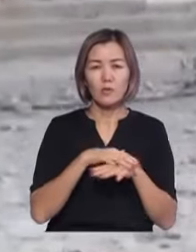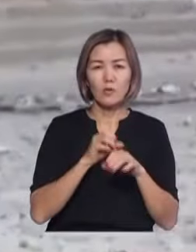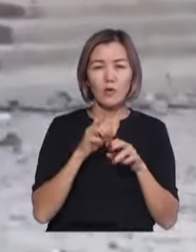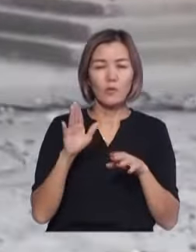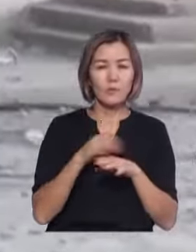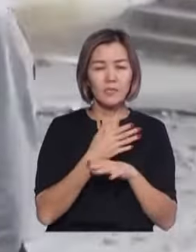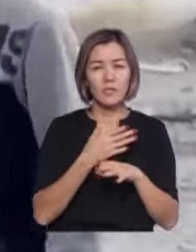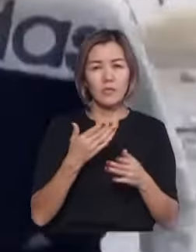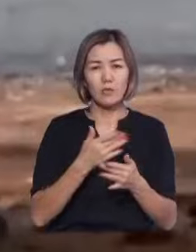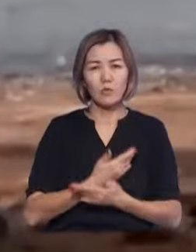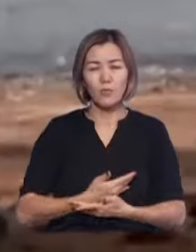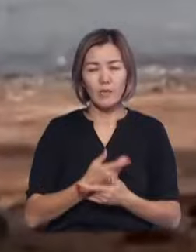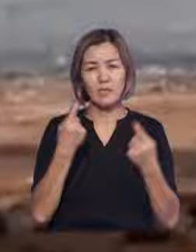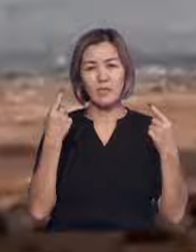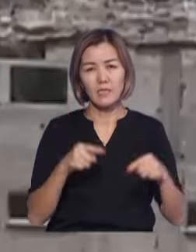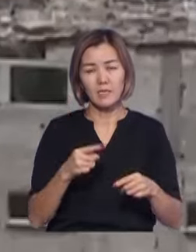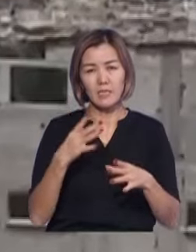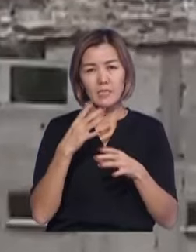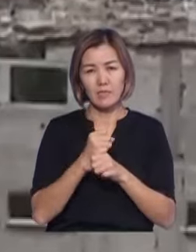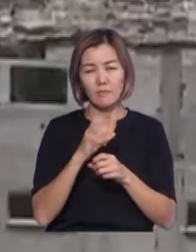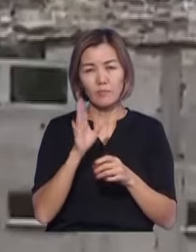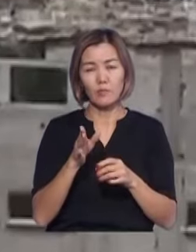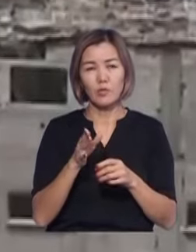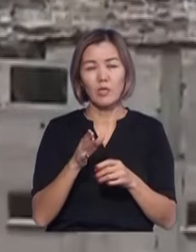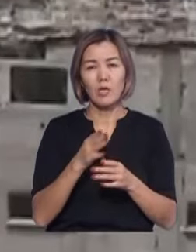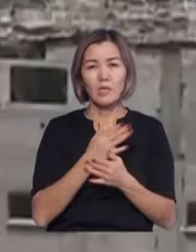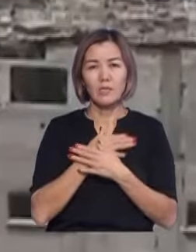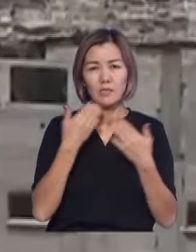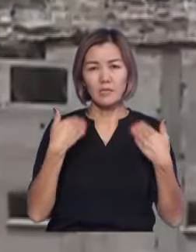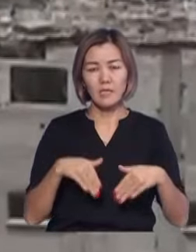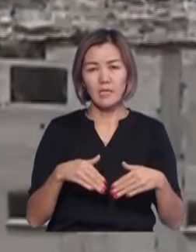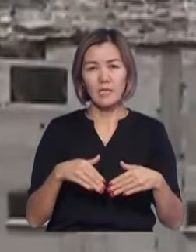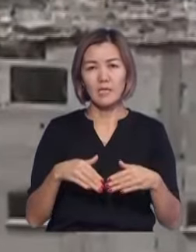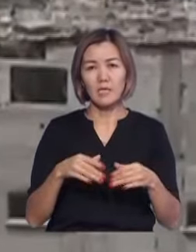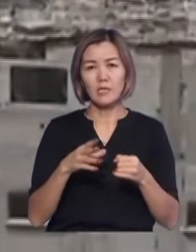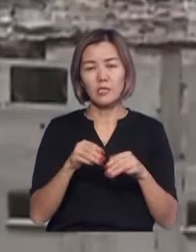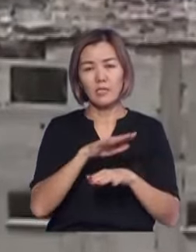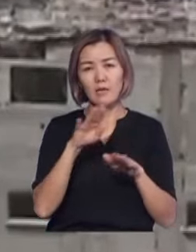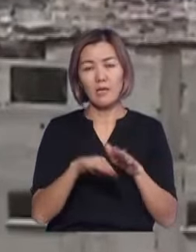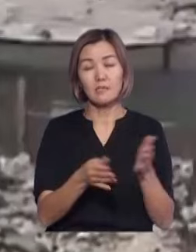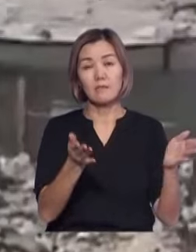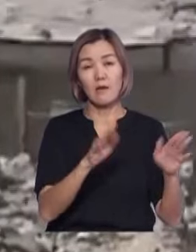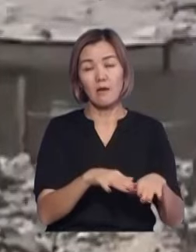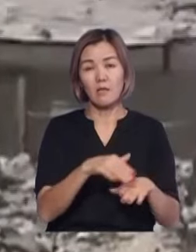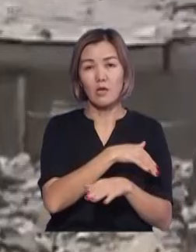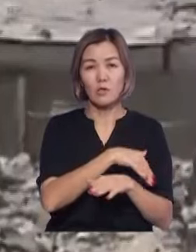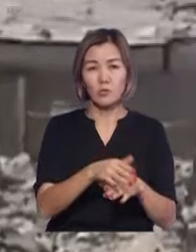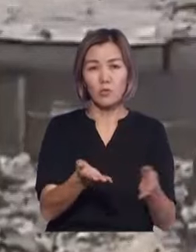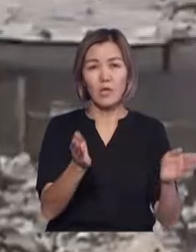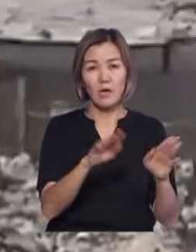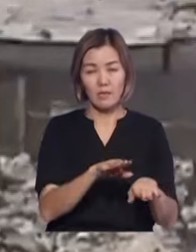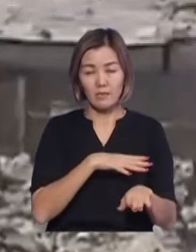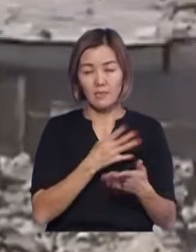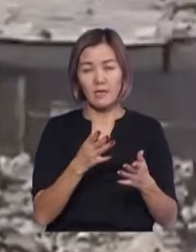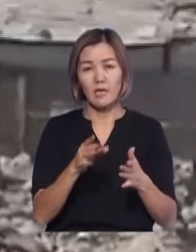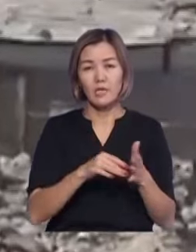коопсуздугу менен гуманитарлык дагдарыстын артууна келип сокту. Мархумдардын денелери али де кыйраган гымараттардын астында жана жол жээктеринде жатыр.